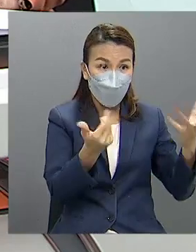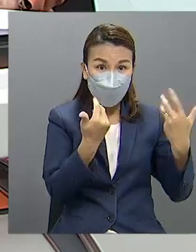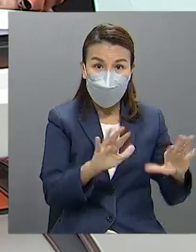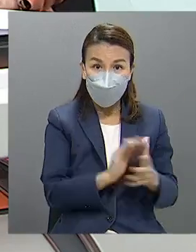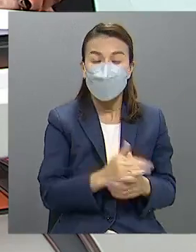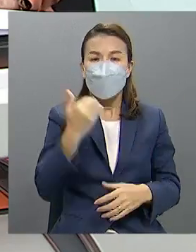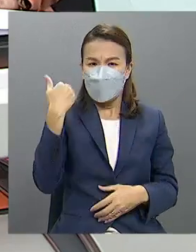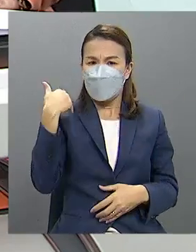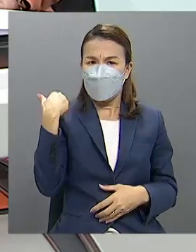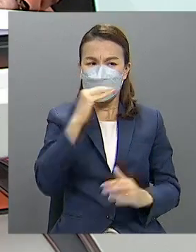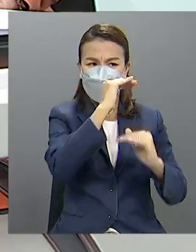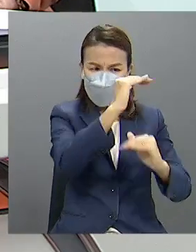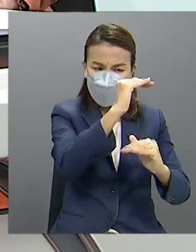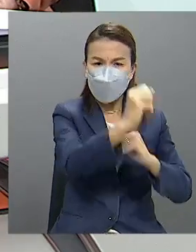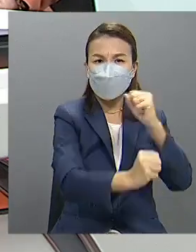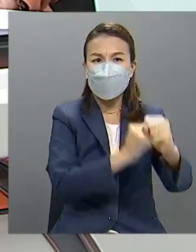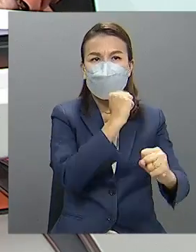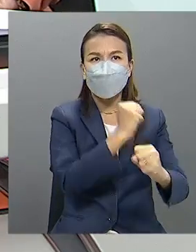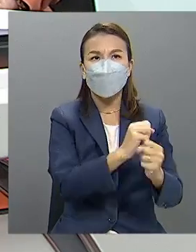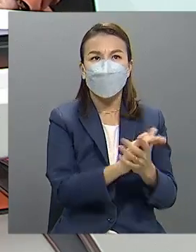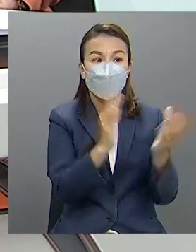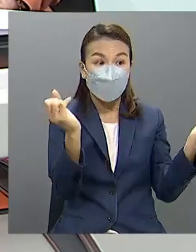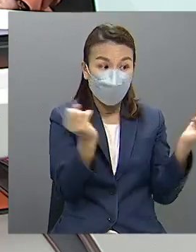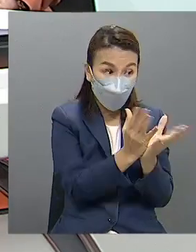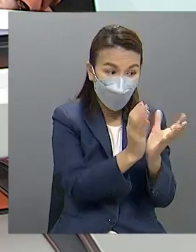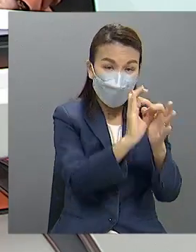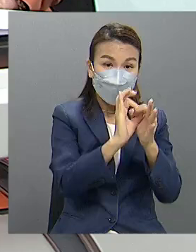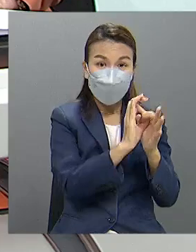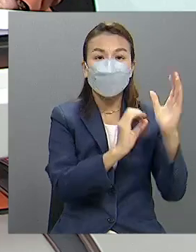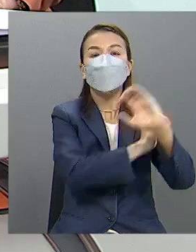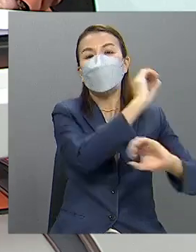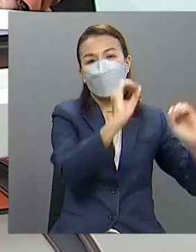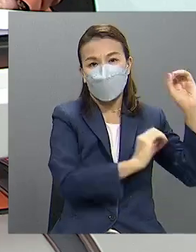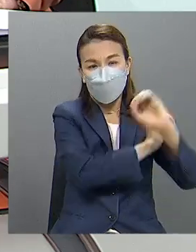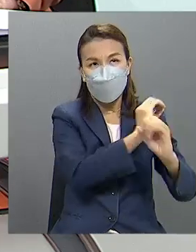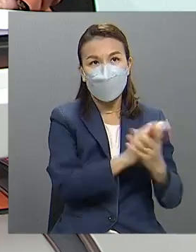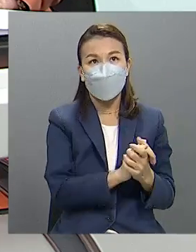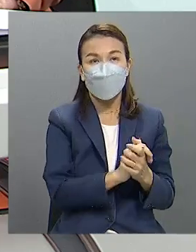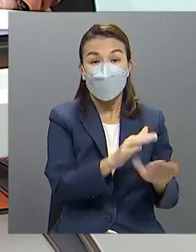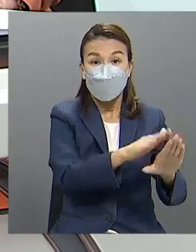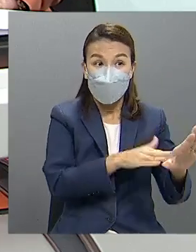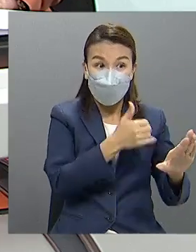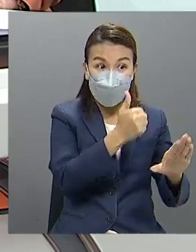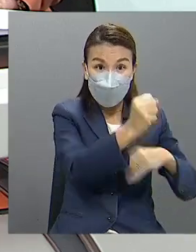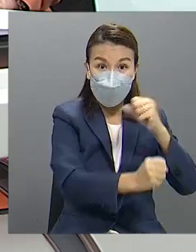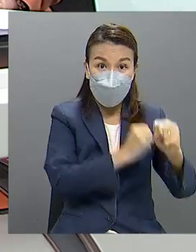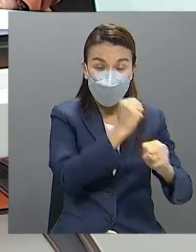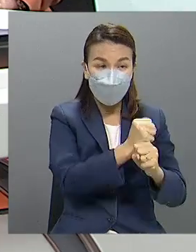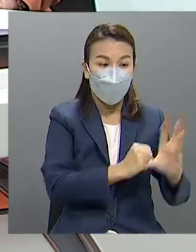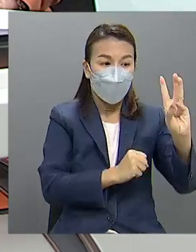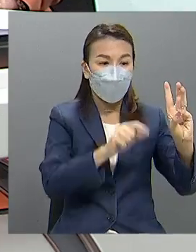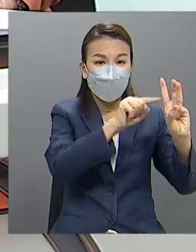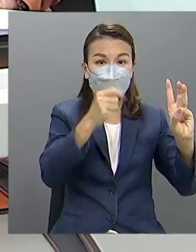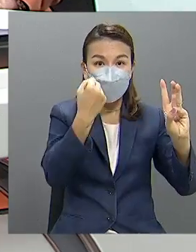ข้างจำกัดนะคะมีผลต่อความปลอดภัยของวัสดุที่ใช้ด้วยอาจจะอยู่เพียงแค่ช่วง 6-10 ปีเท่านั้นต้องแต่ละยี่ห้อด้วย